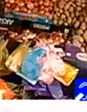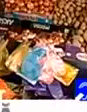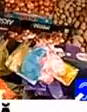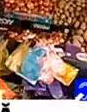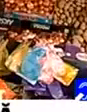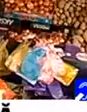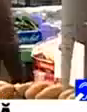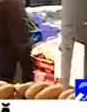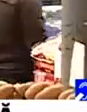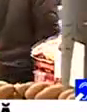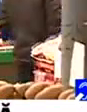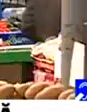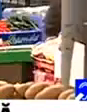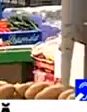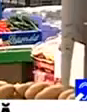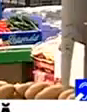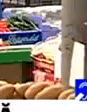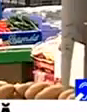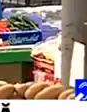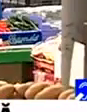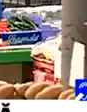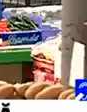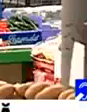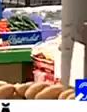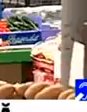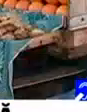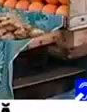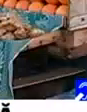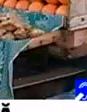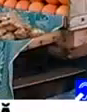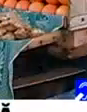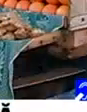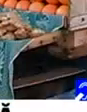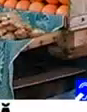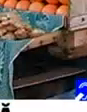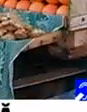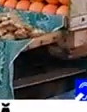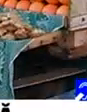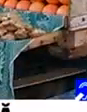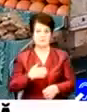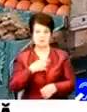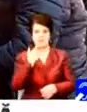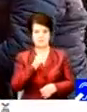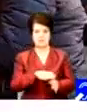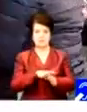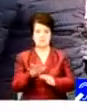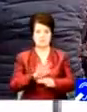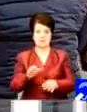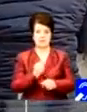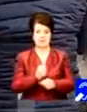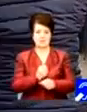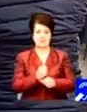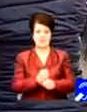Doi directori ai pieței centrale și arhitectul șef al Chișinăului au fost eliberați din funcții. Primarul susține că nu și-au făcut bine treaba